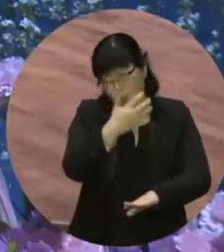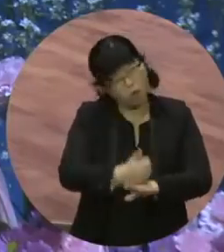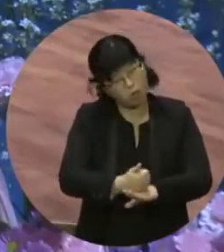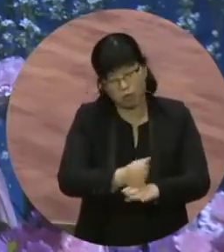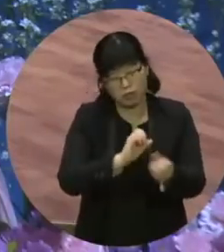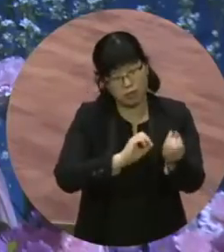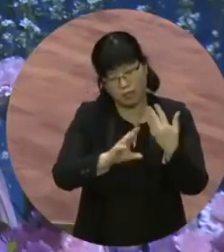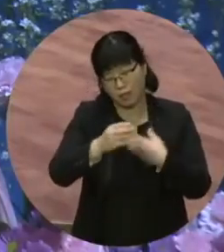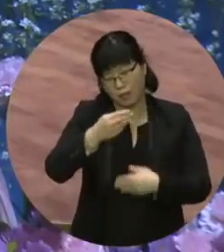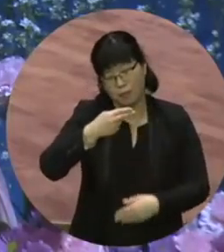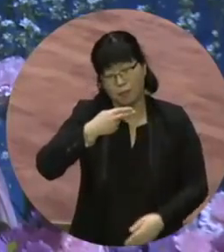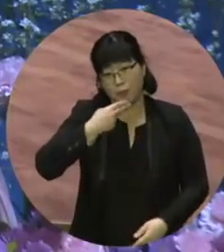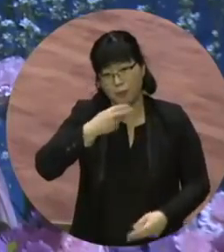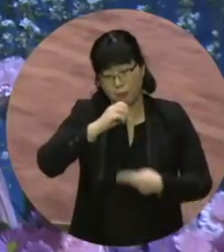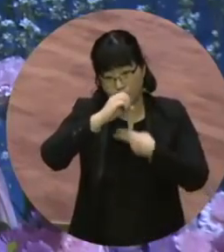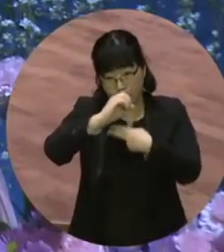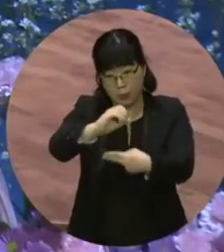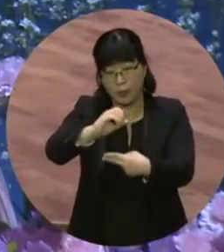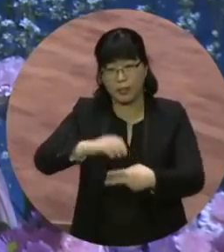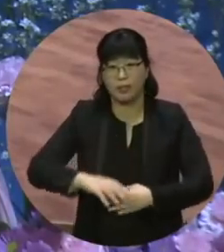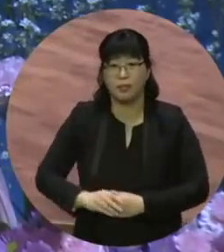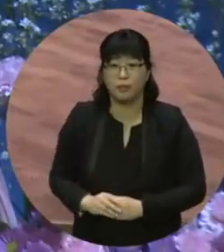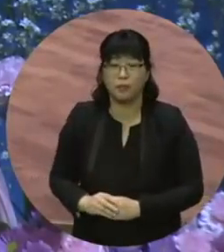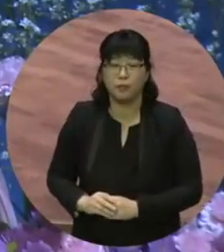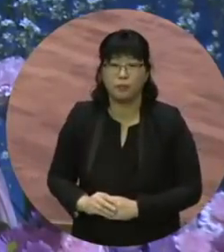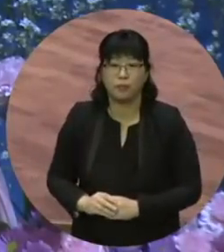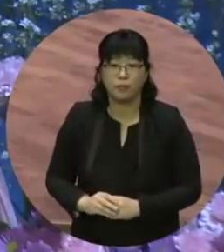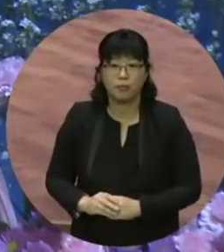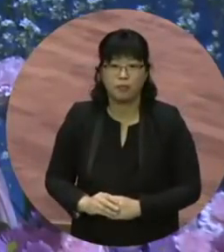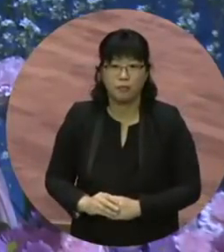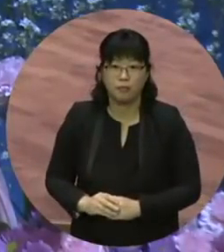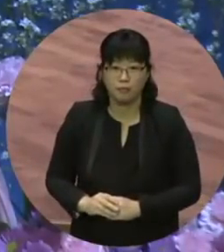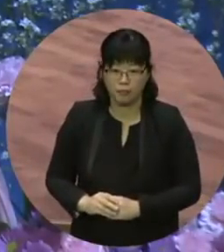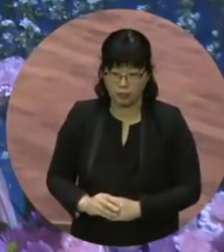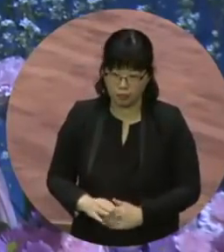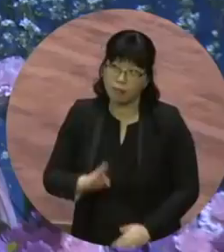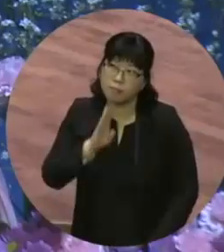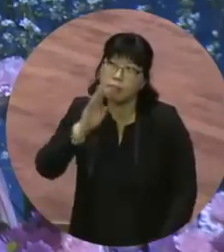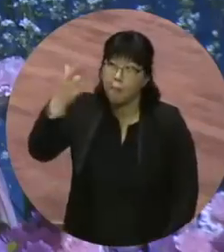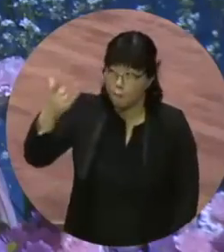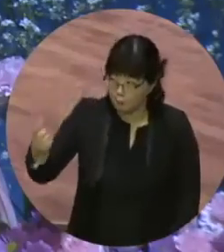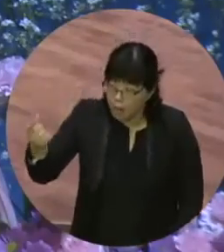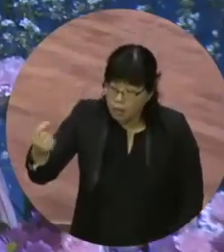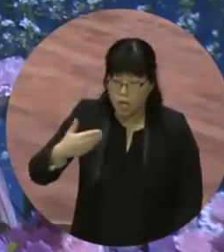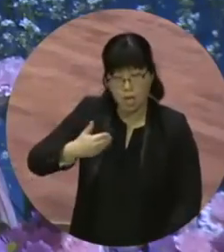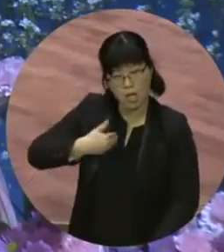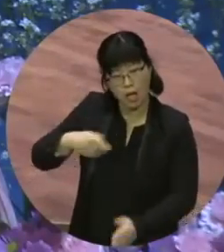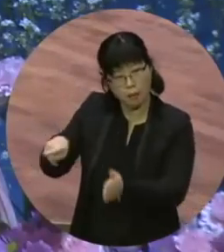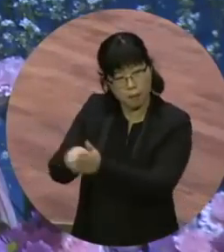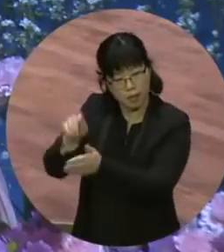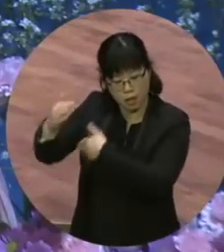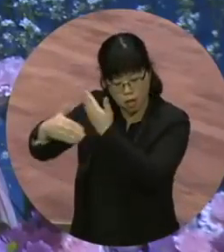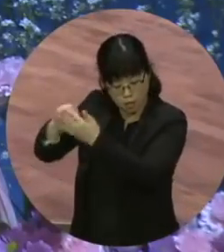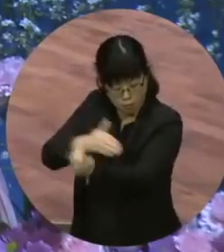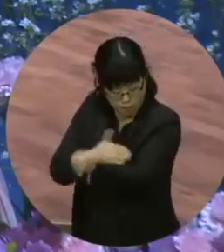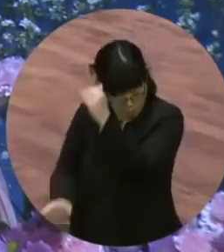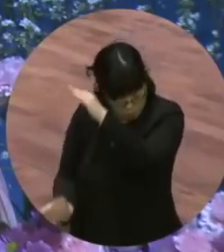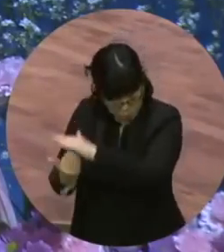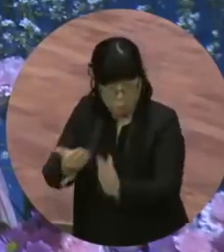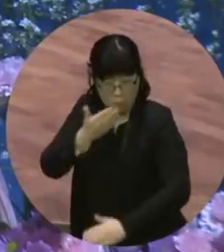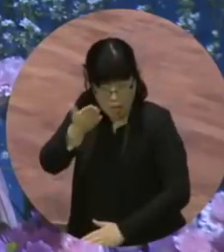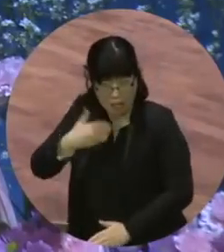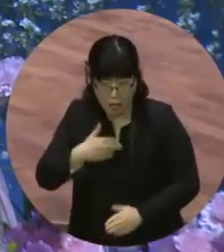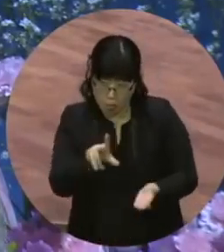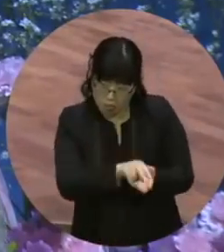전능하신 하나님에 대한 절대 확신이 있느냐 없느냐. 자, 여기에